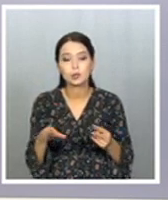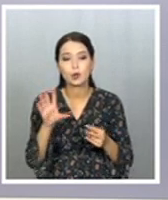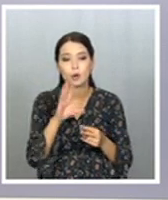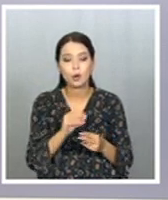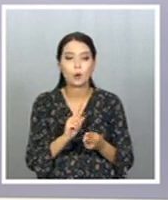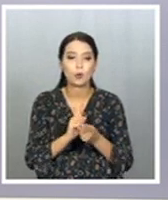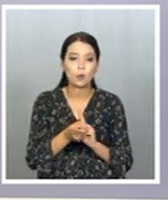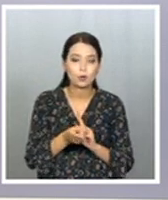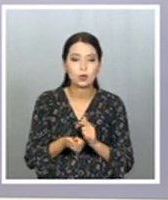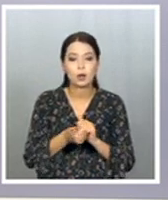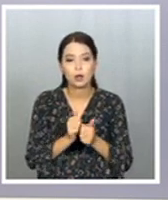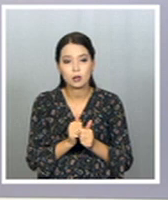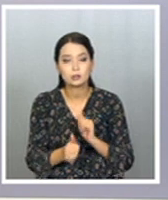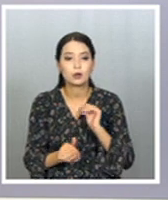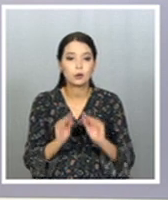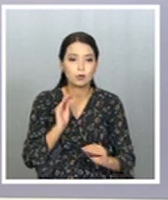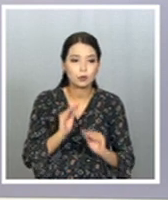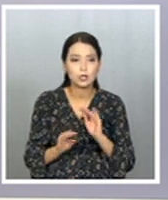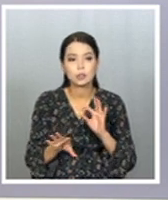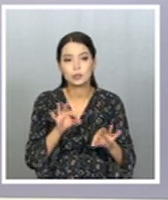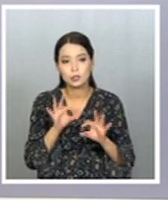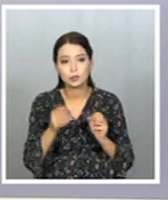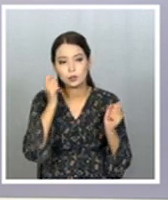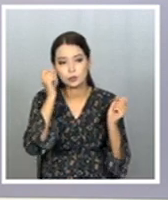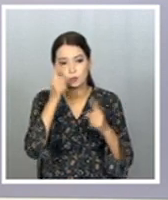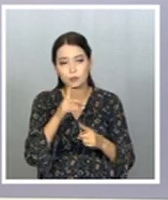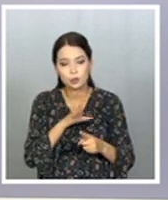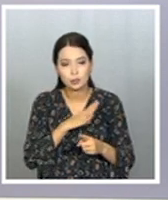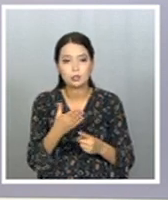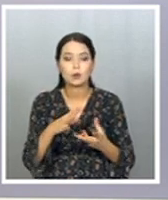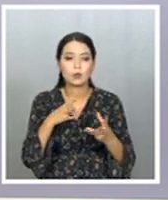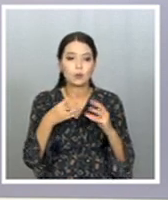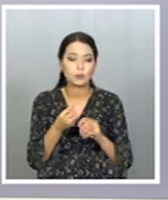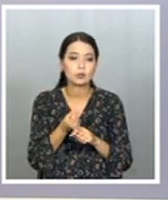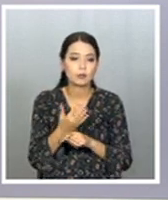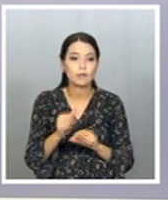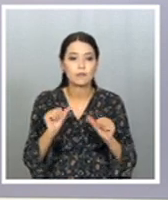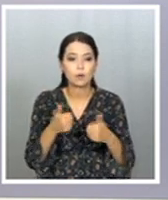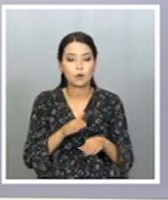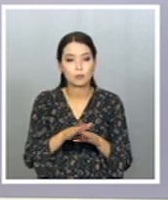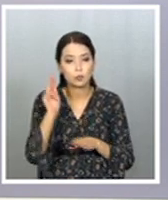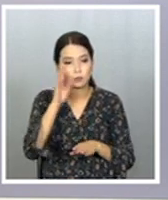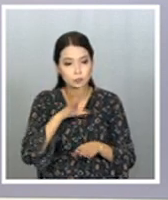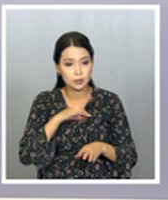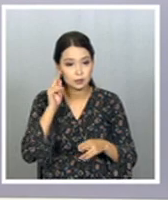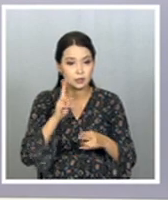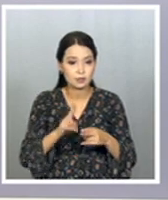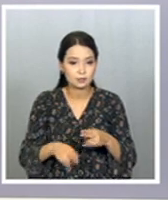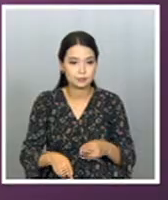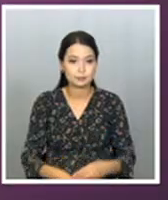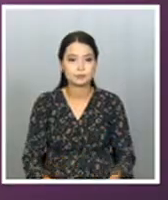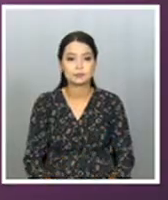алмастыру анықтамаларын білдіңіздер, және оны есептеу формулаларын меңгердіңіздер. Сабағымыз аяқталды, сау болыңыздар.